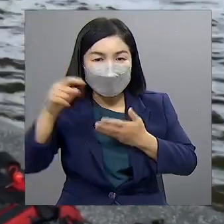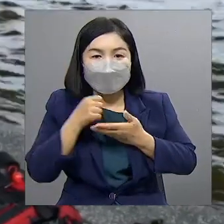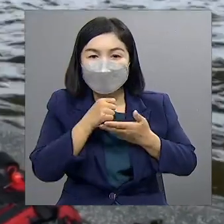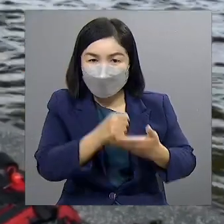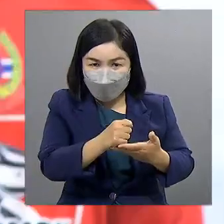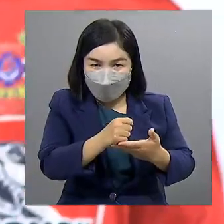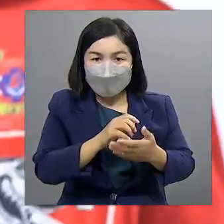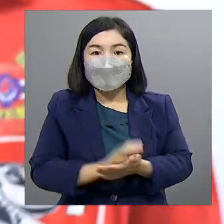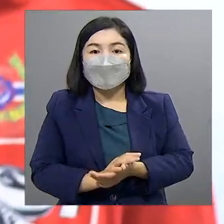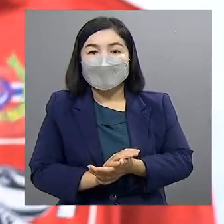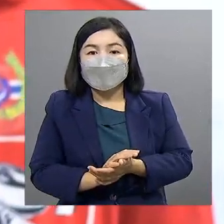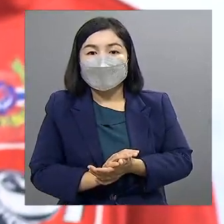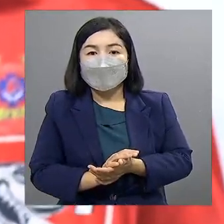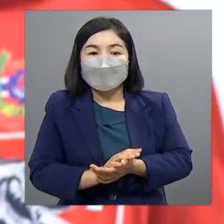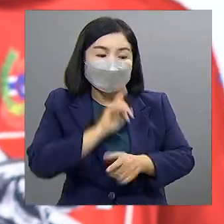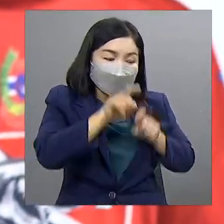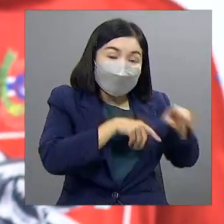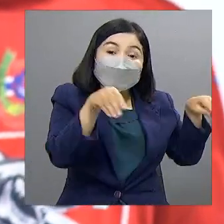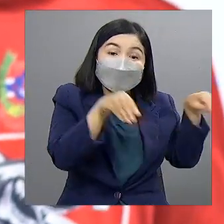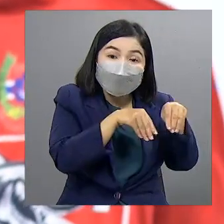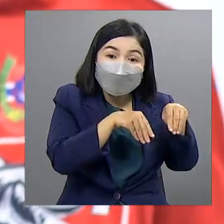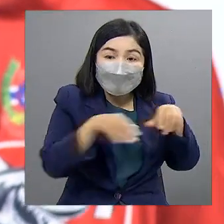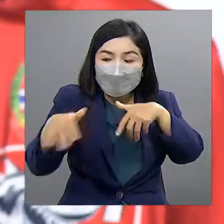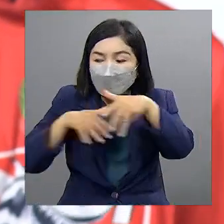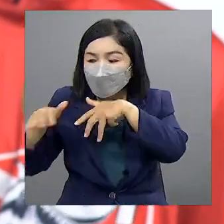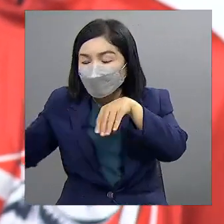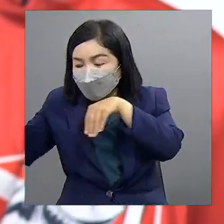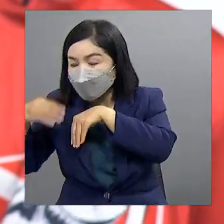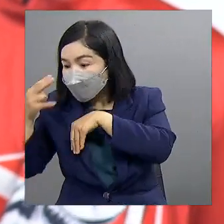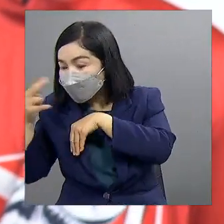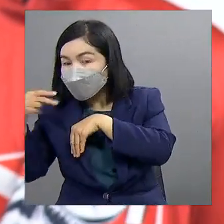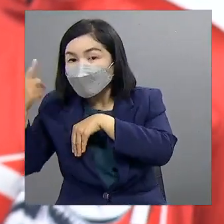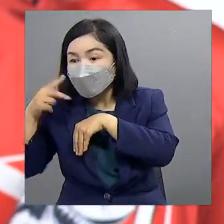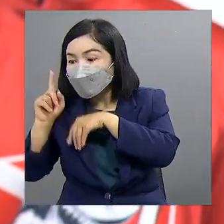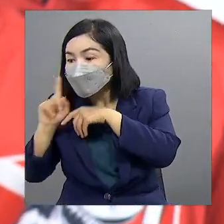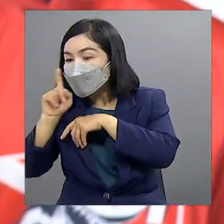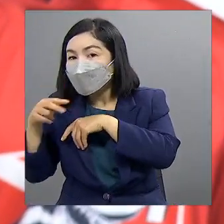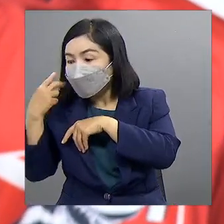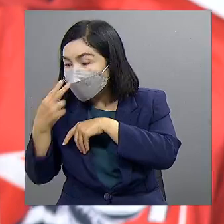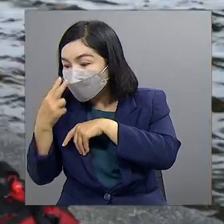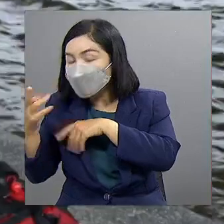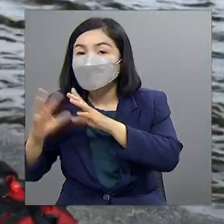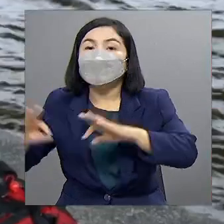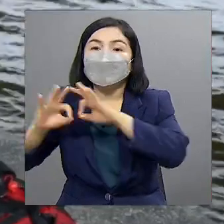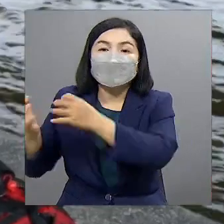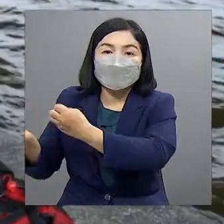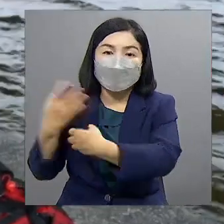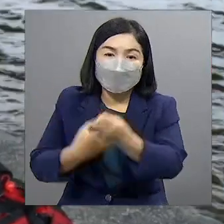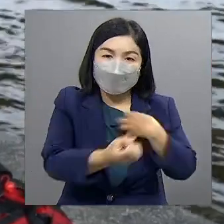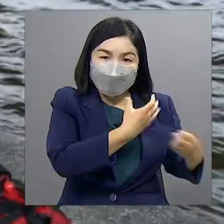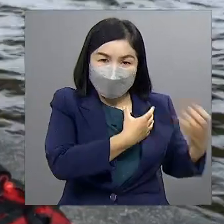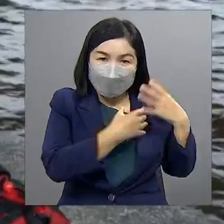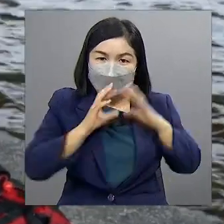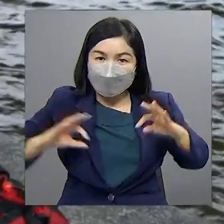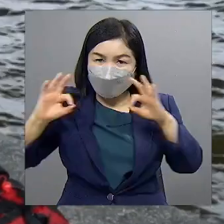าง ที่อยู่ใกล้ๆเคียงมีใครเห็นบ้างคือข้อมูลสำคัญที่สุด ข้อมูลสำคัญที่สุด ใช่ การให้ข้อมูลที่ถูกต้องสำ